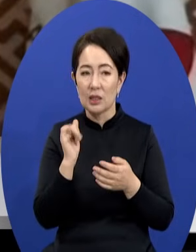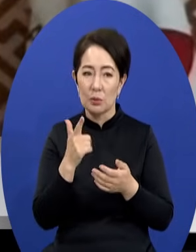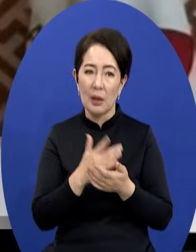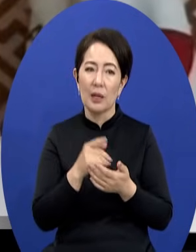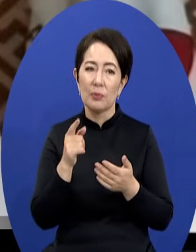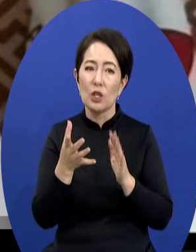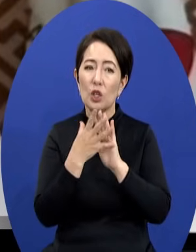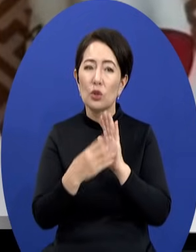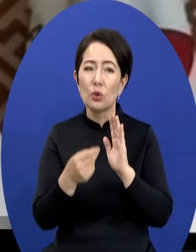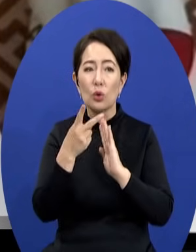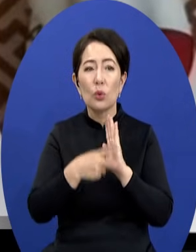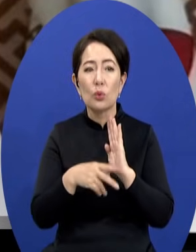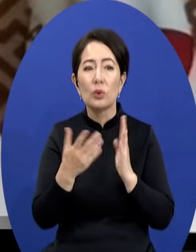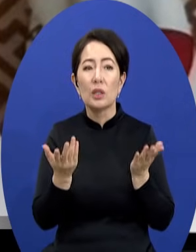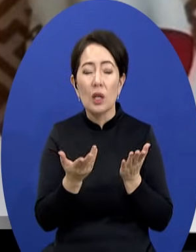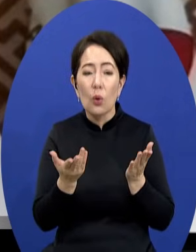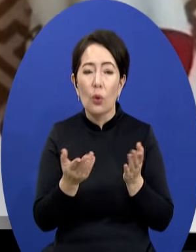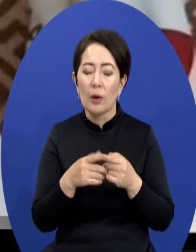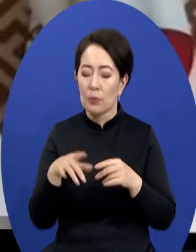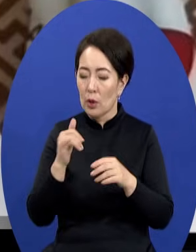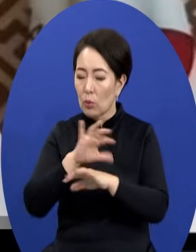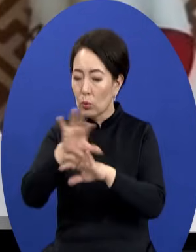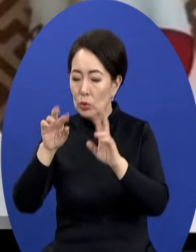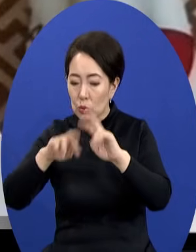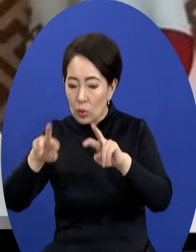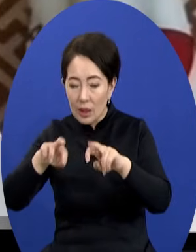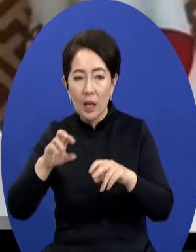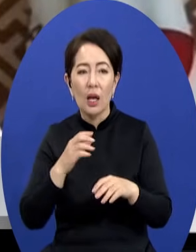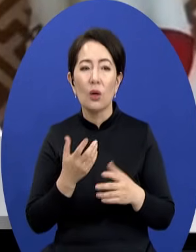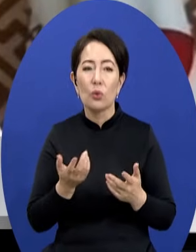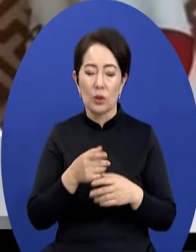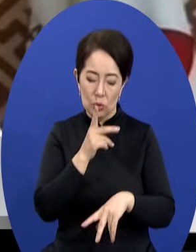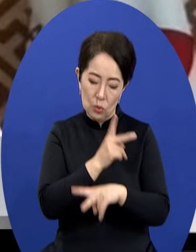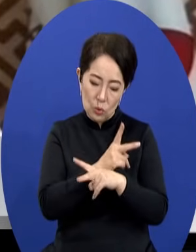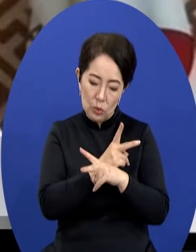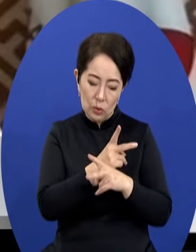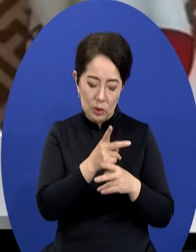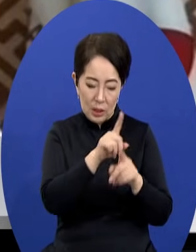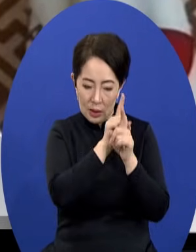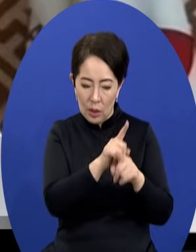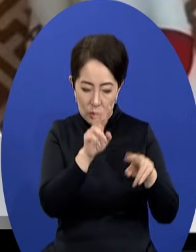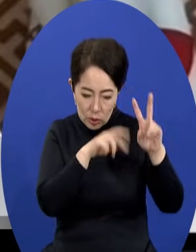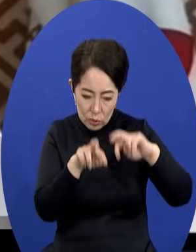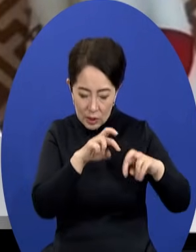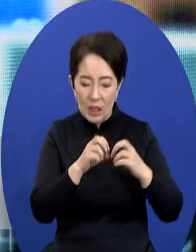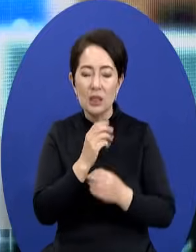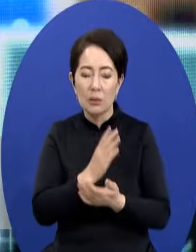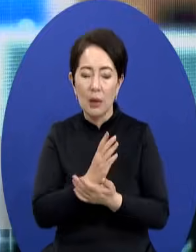А нөлөөллийн үнэлгээ болоод бусад одоо судалгаануудыг бол бид нэр энэ хуулиудаа дагуулад хийсэн байгаа.